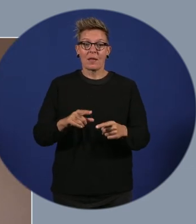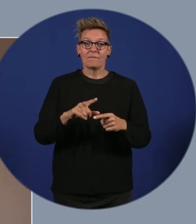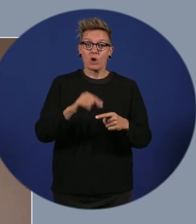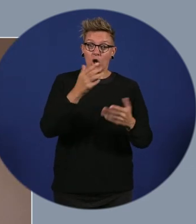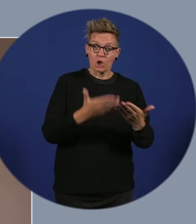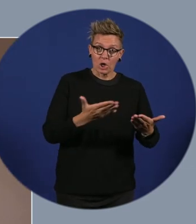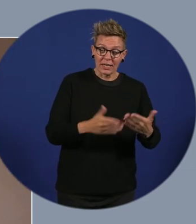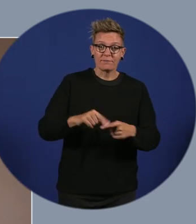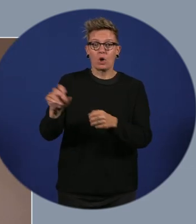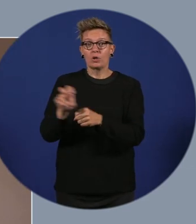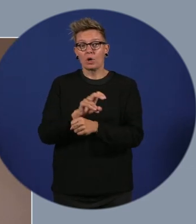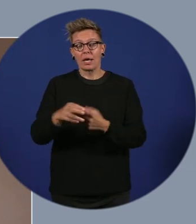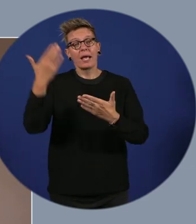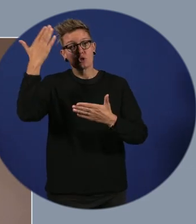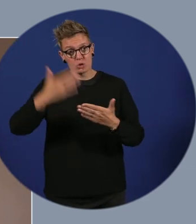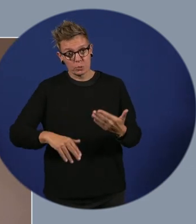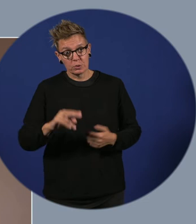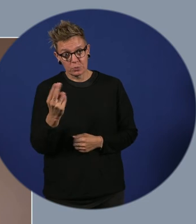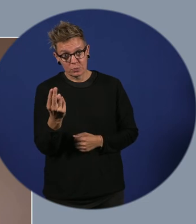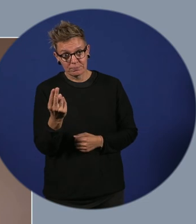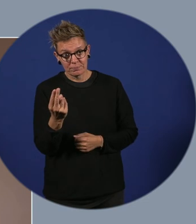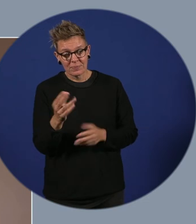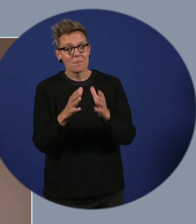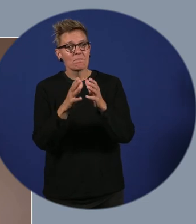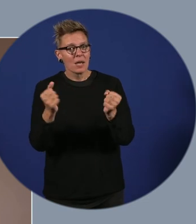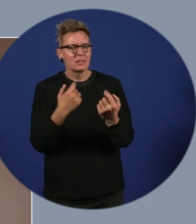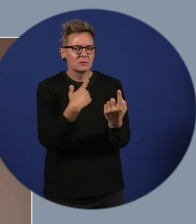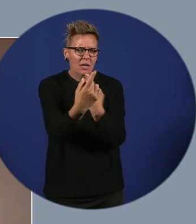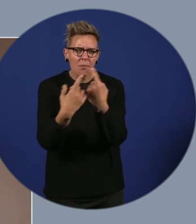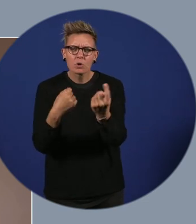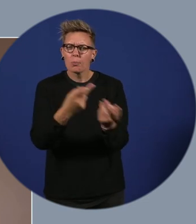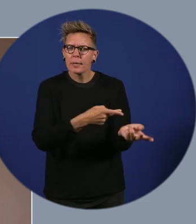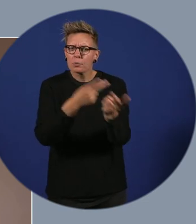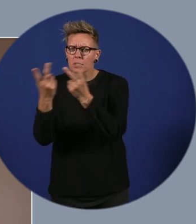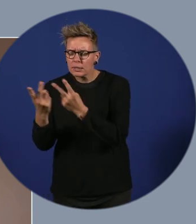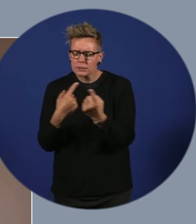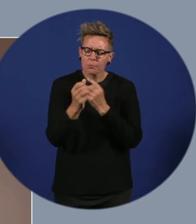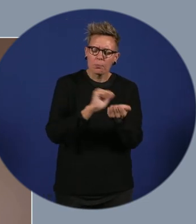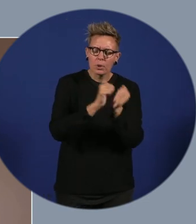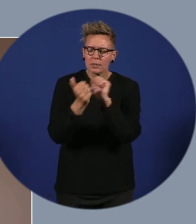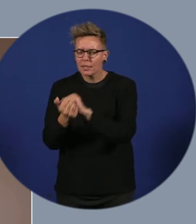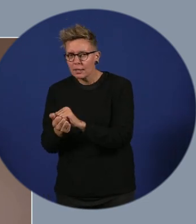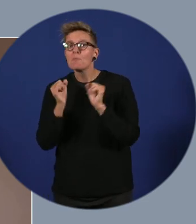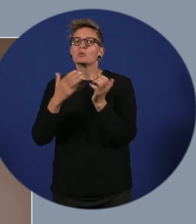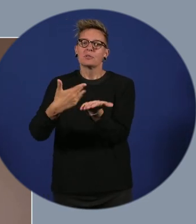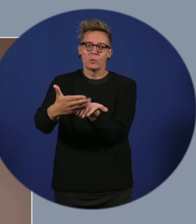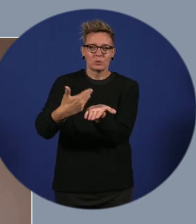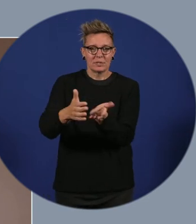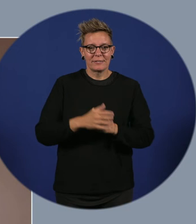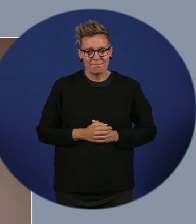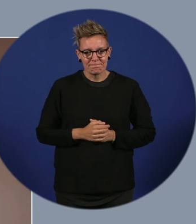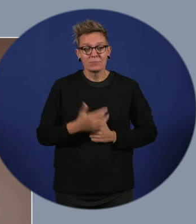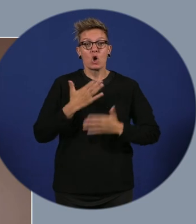Valdagarna och valvakan är över för den här gången. Men samtalen om demokrati och politik måste fortsätta.